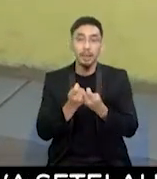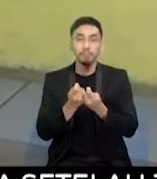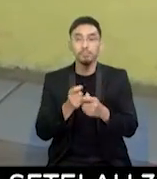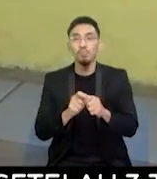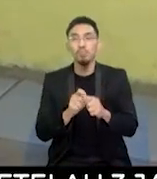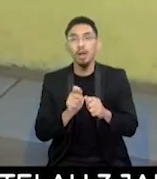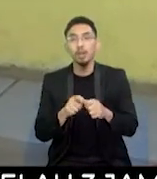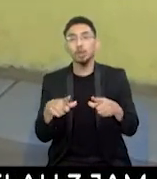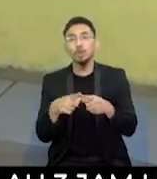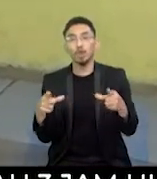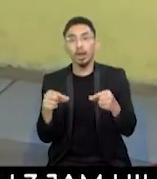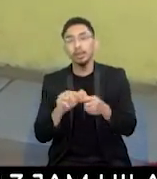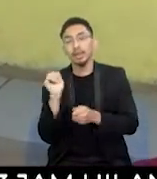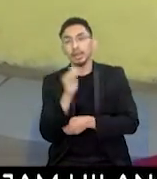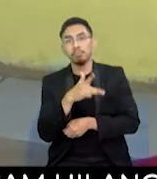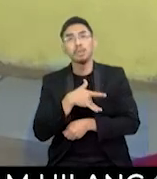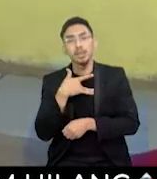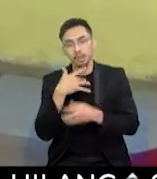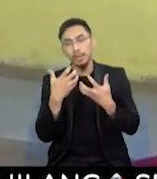ini merasakan bahwa ada